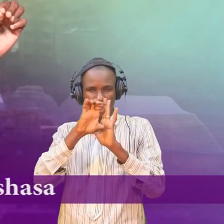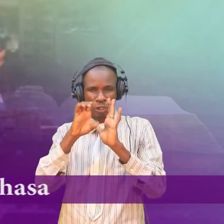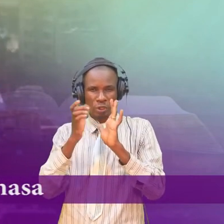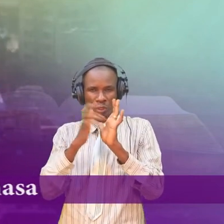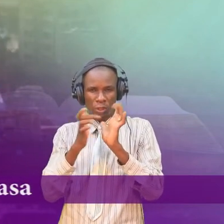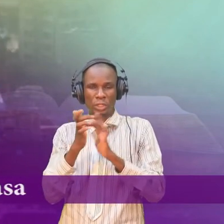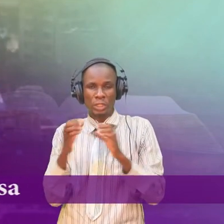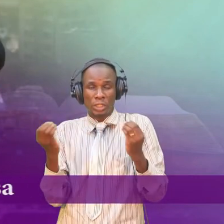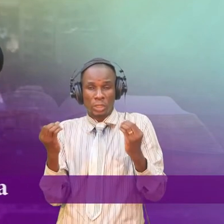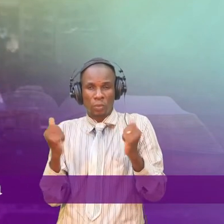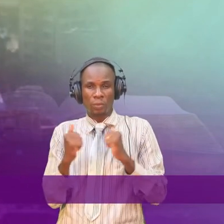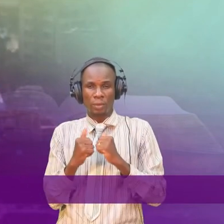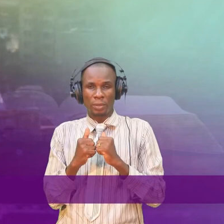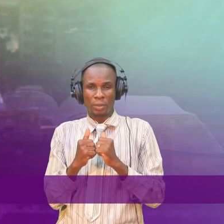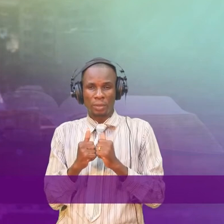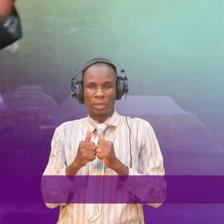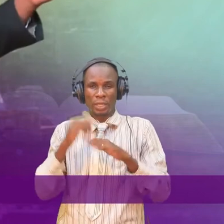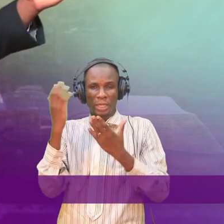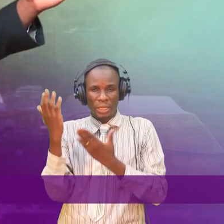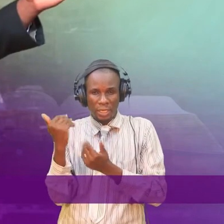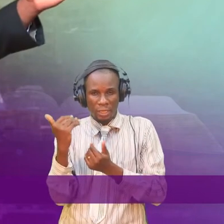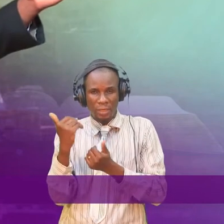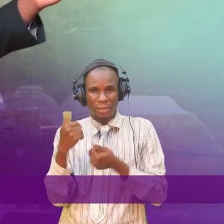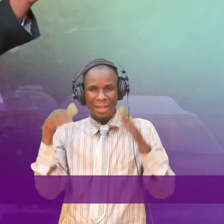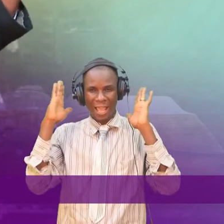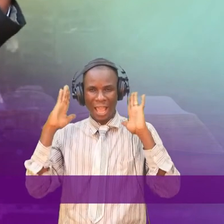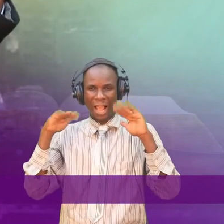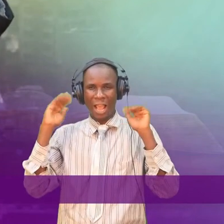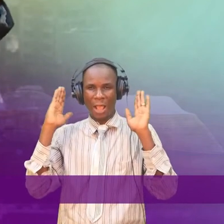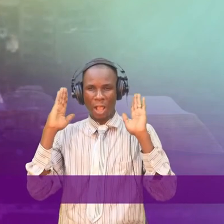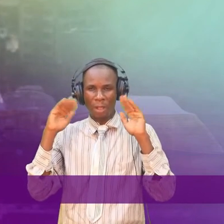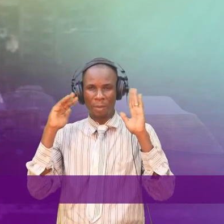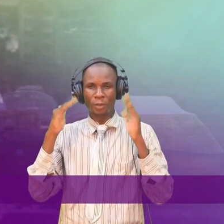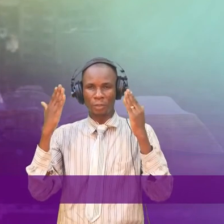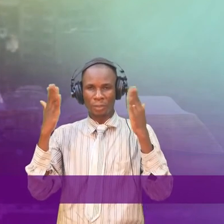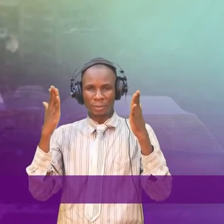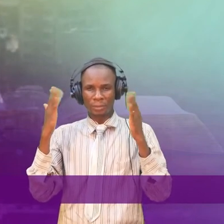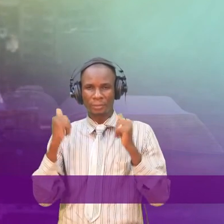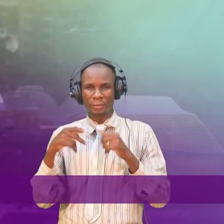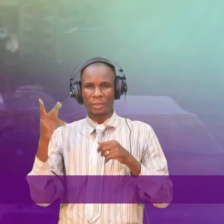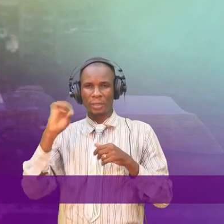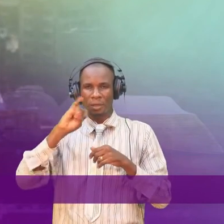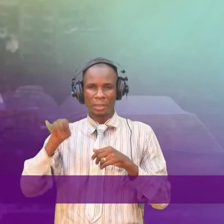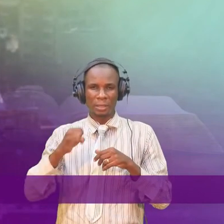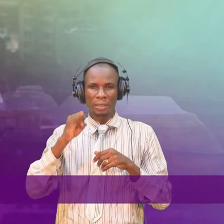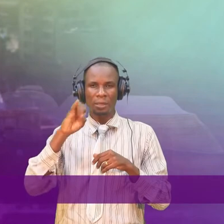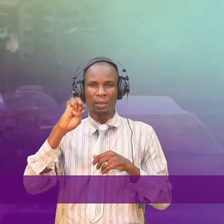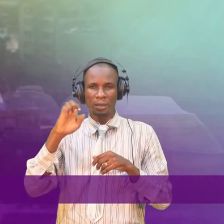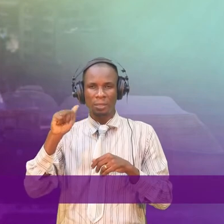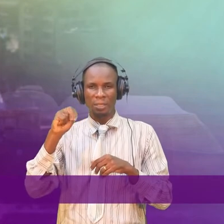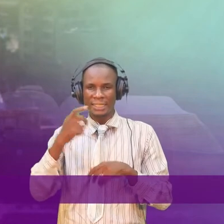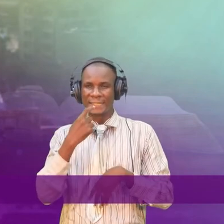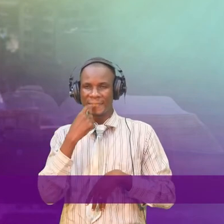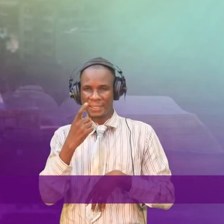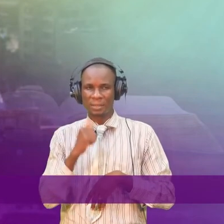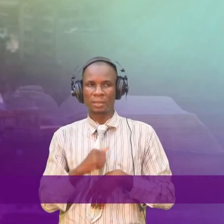dhambi zote. Ukikiri na kuungama, Mungu ni mwaminifu. Yeye atakusamehe